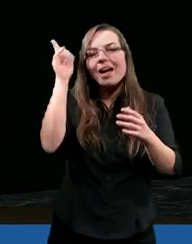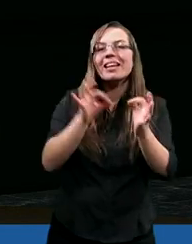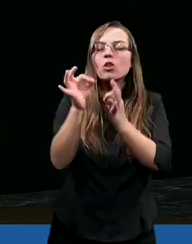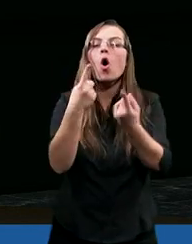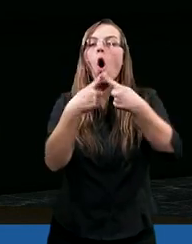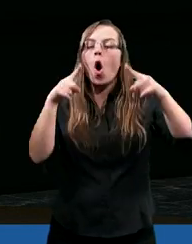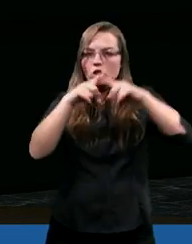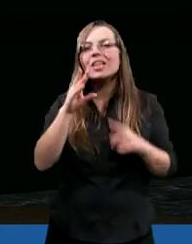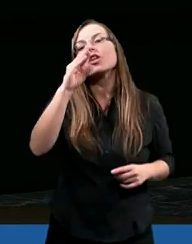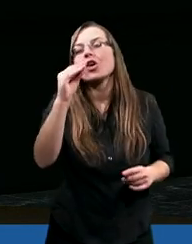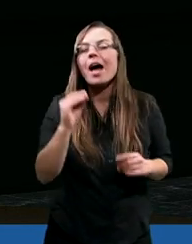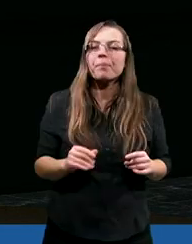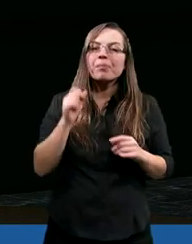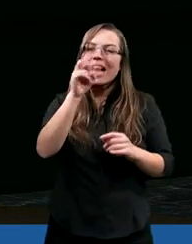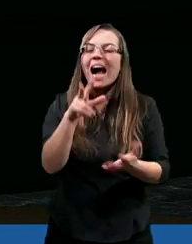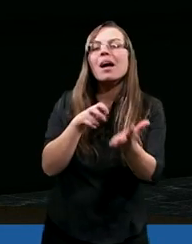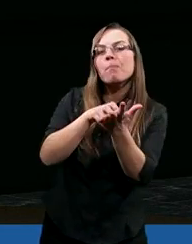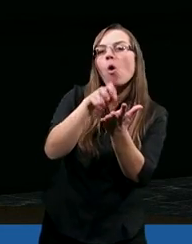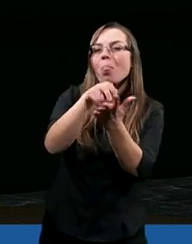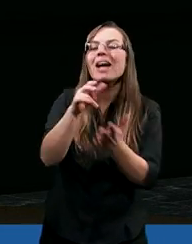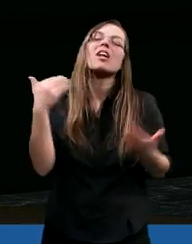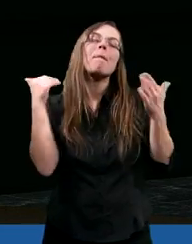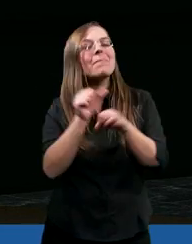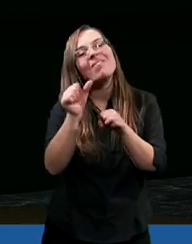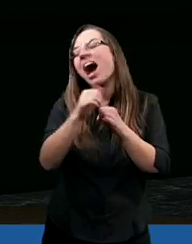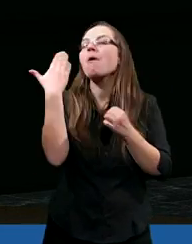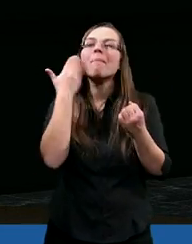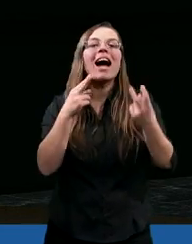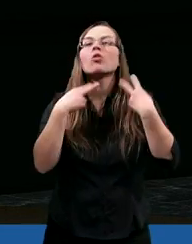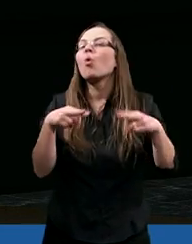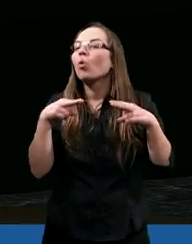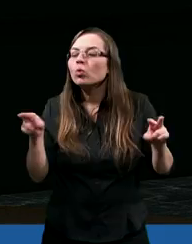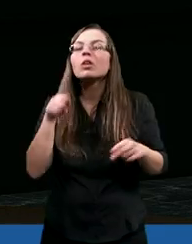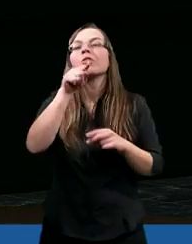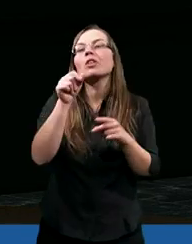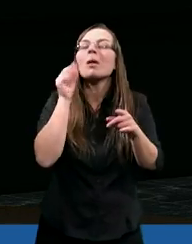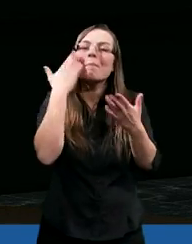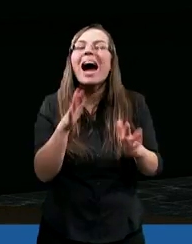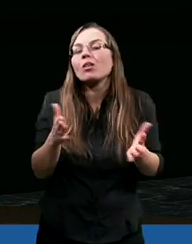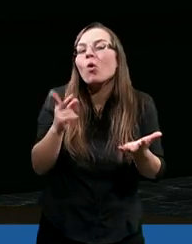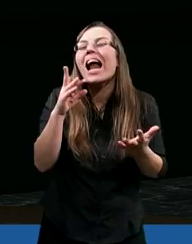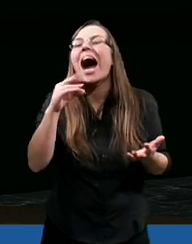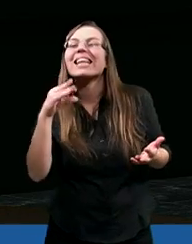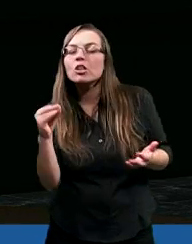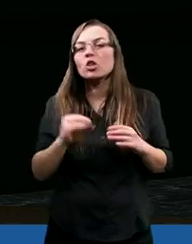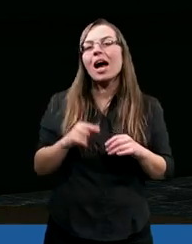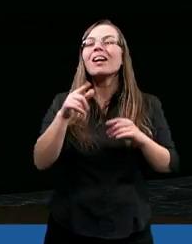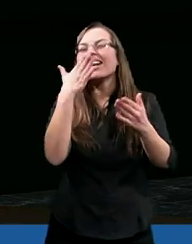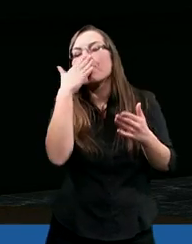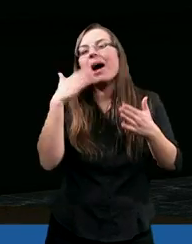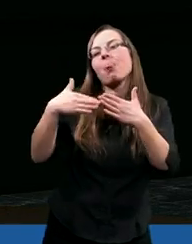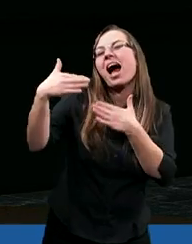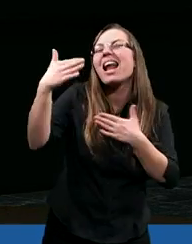Kościoła, że takie podejścia bywały bardzo różne i często bardzo drastyczne. Trzeba